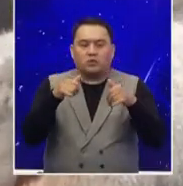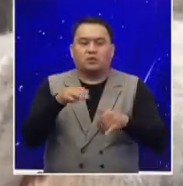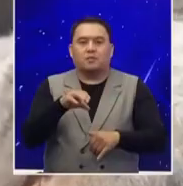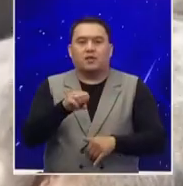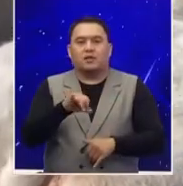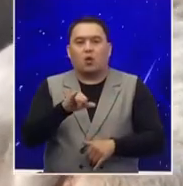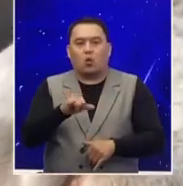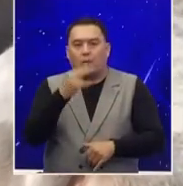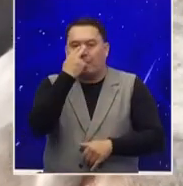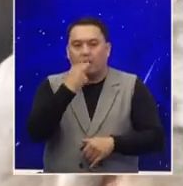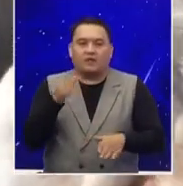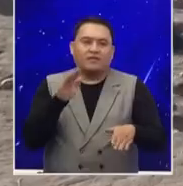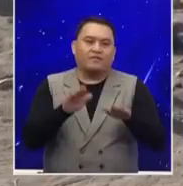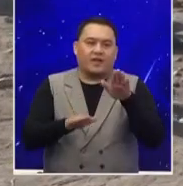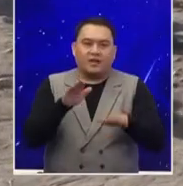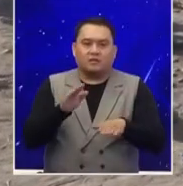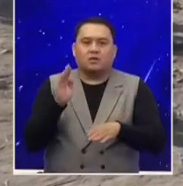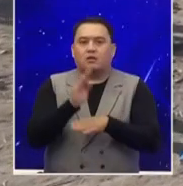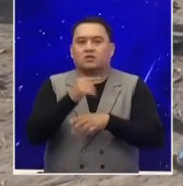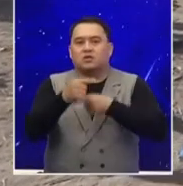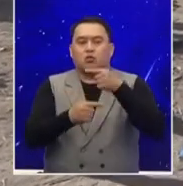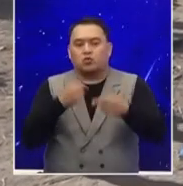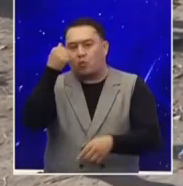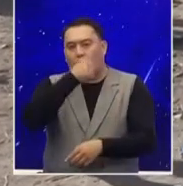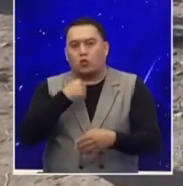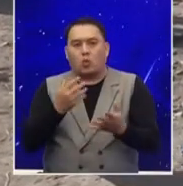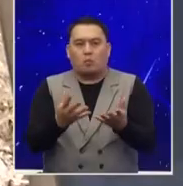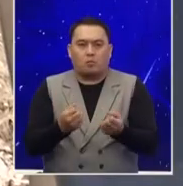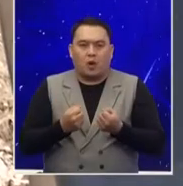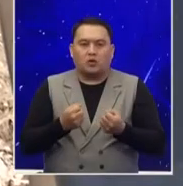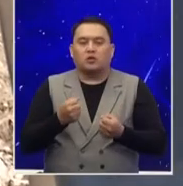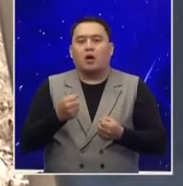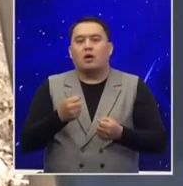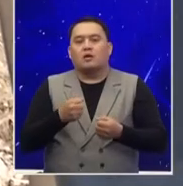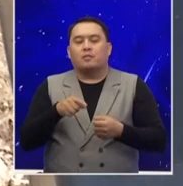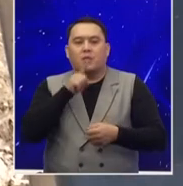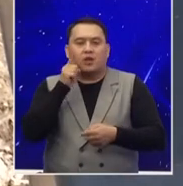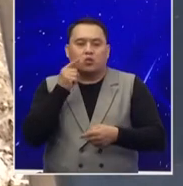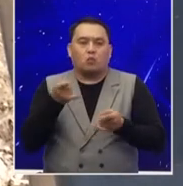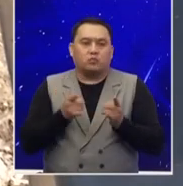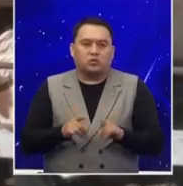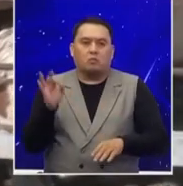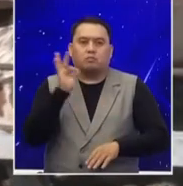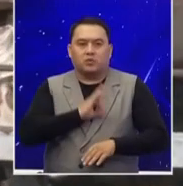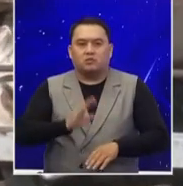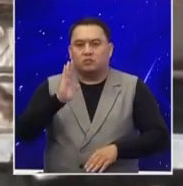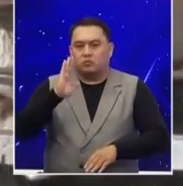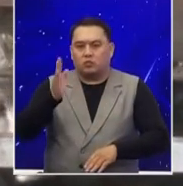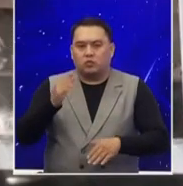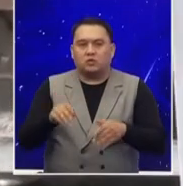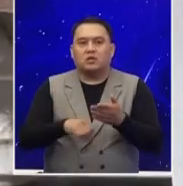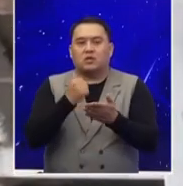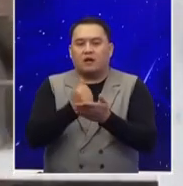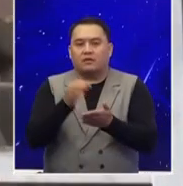Сейчас они хорошо прибавили в весе, и уже в следующем году хозяйство будет получать племенной молодняк, а следовательно и прибыль. Главная задача на сегодня –